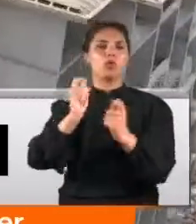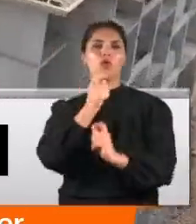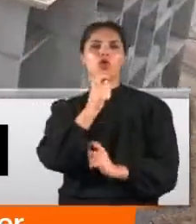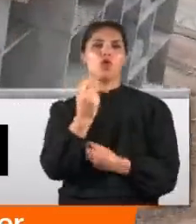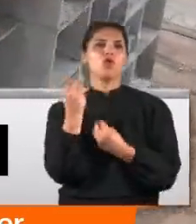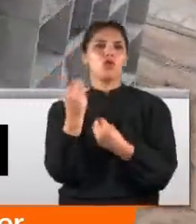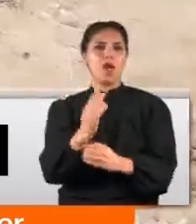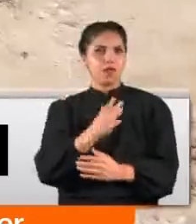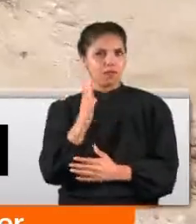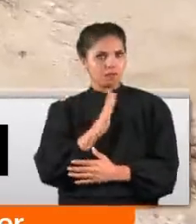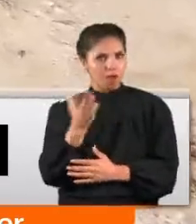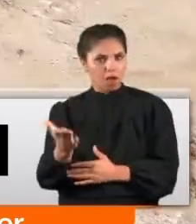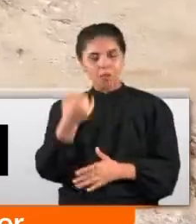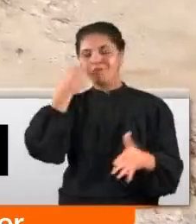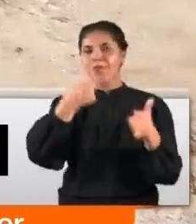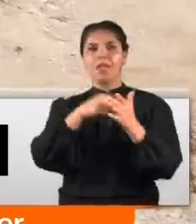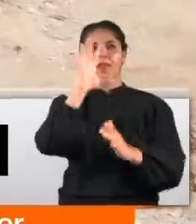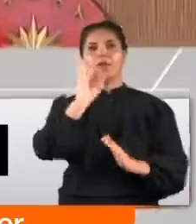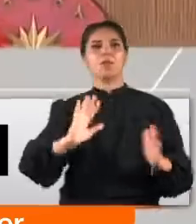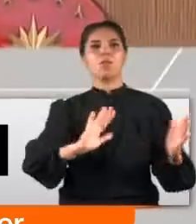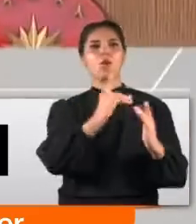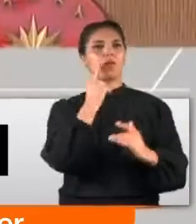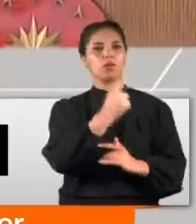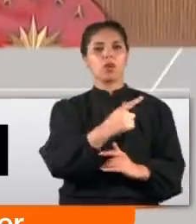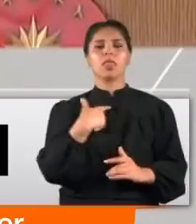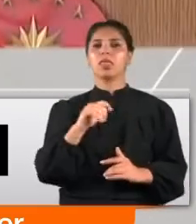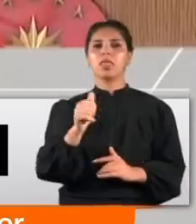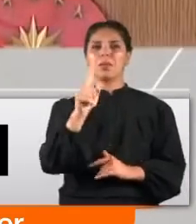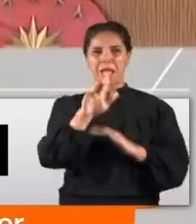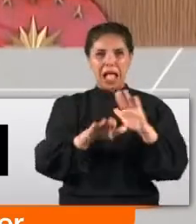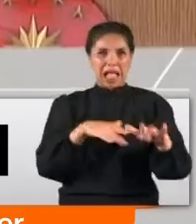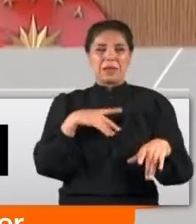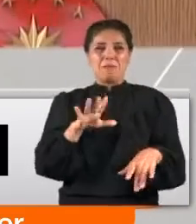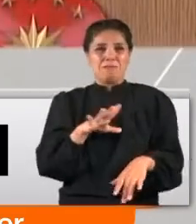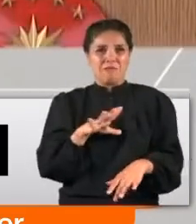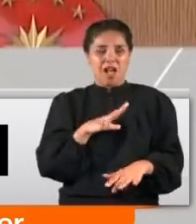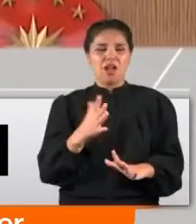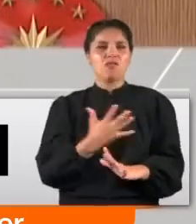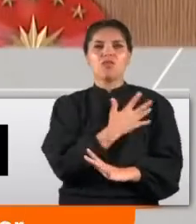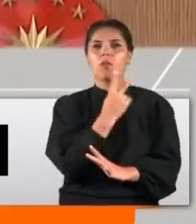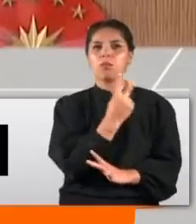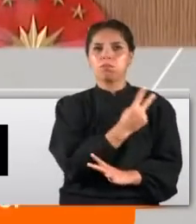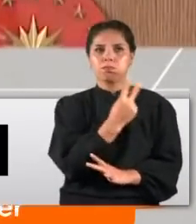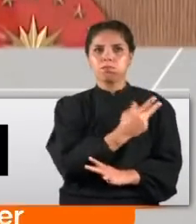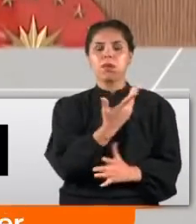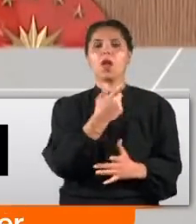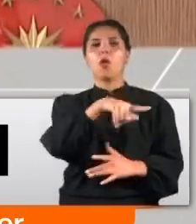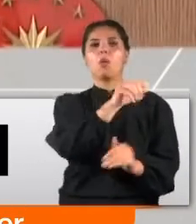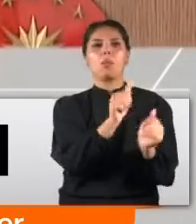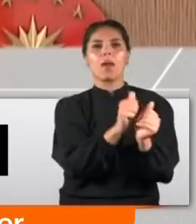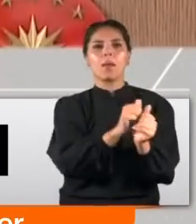sözü verirken hedefine muhalefeti aldı. Ne zaman bir adım atsak CHP ve